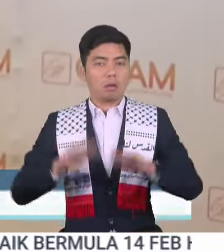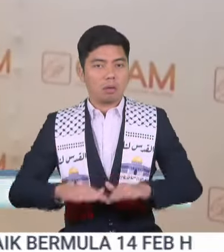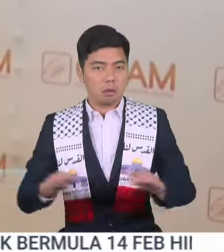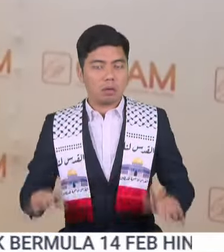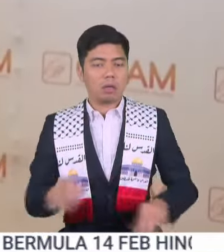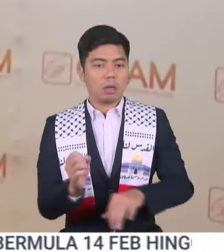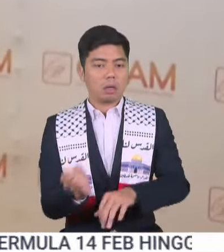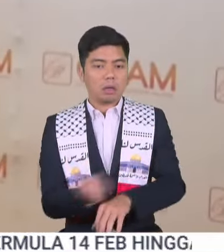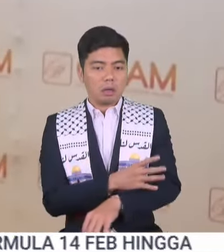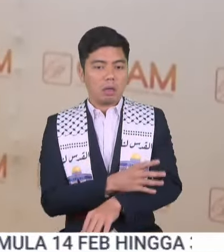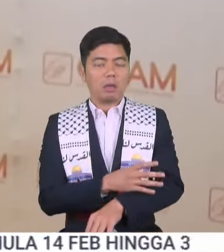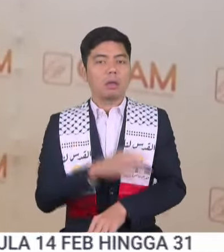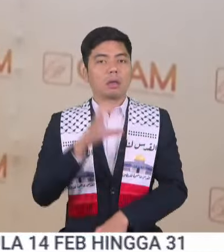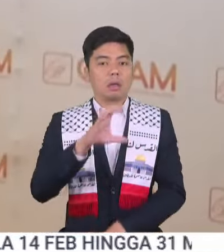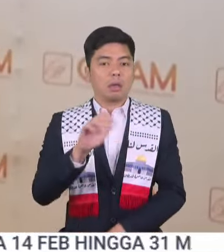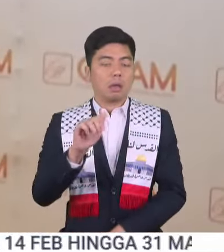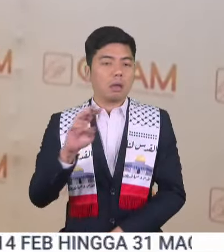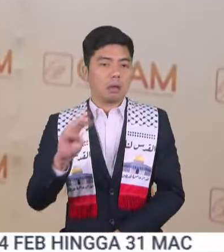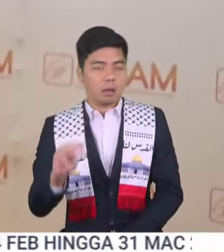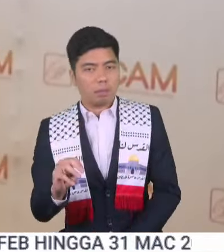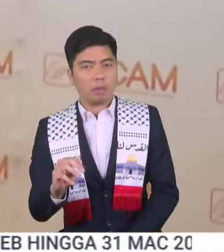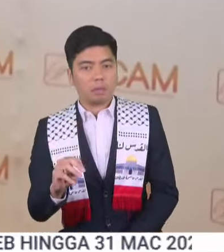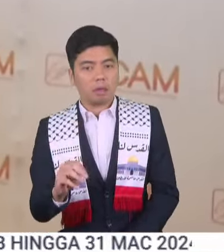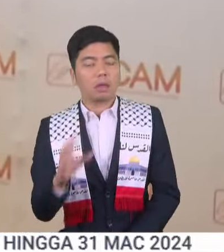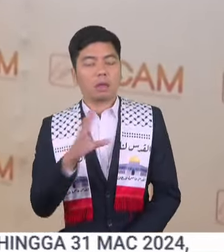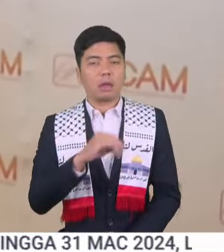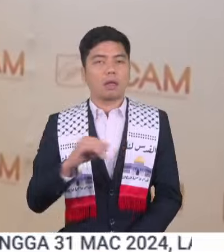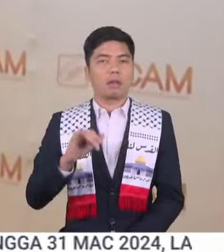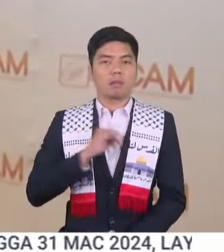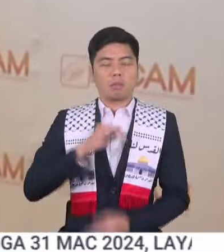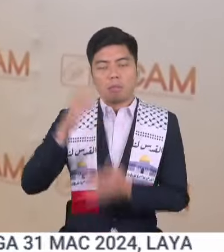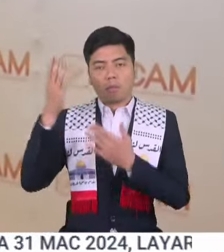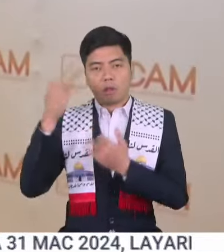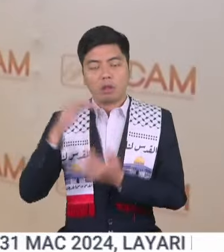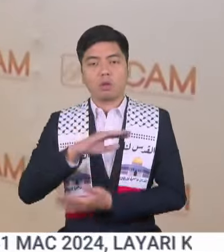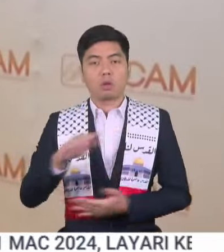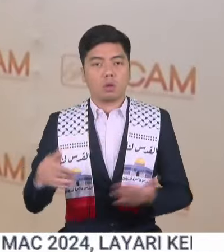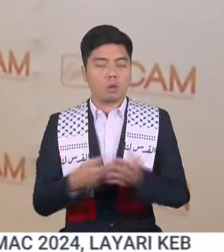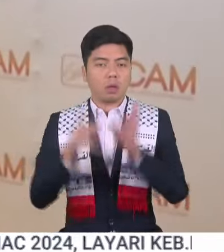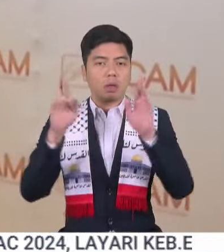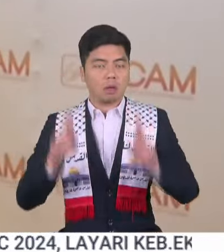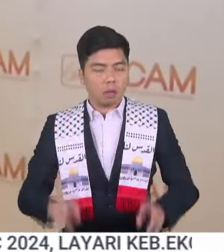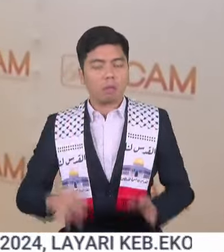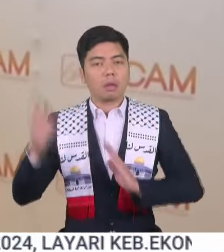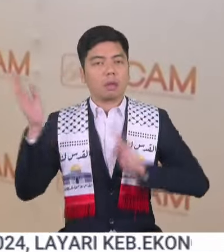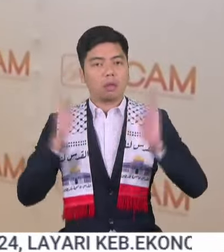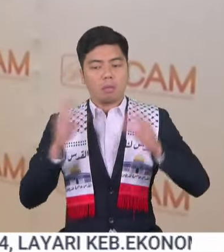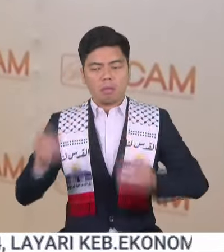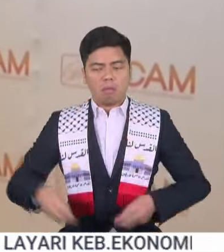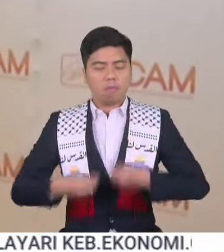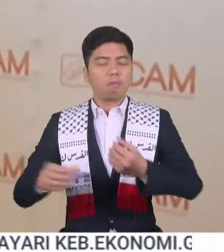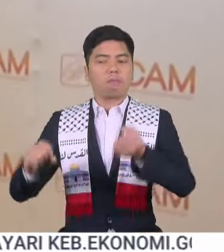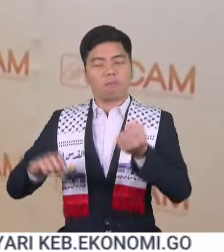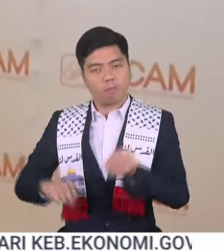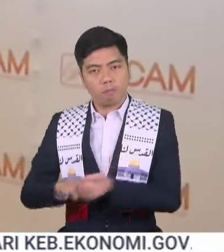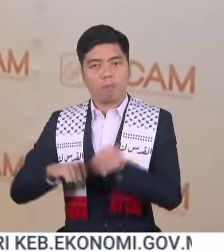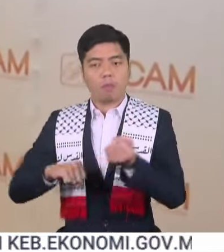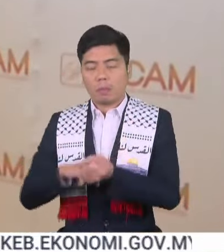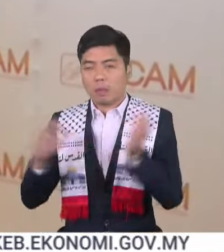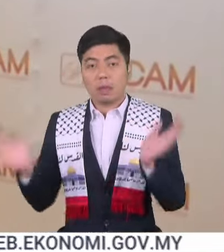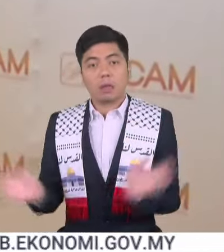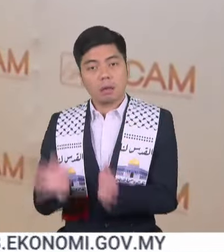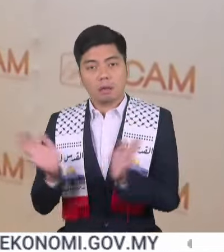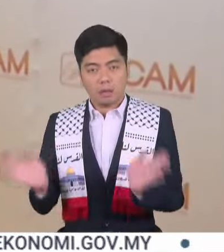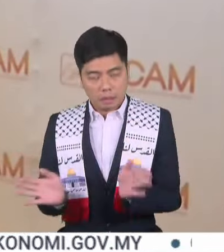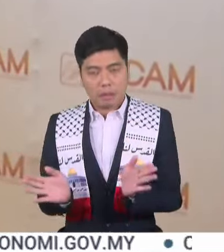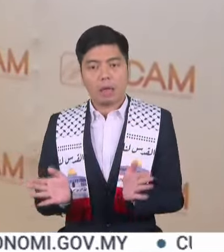Cancer Association Malaysia. Jadi saya harap semua rakyat Malaysia akan beri sokongan supaya